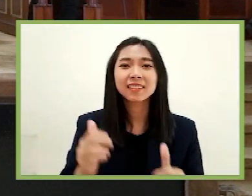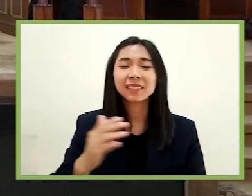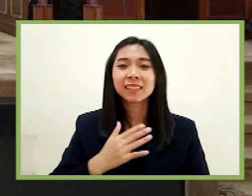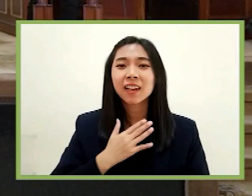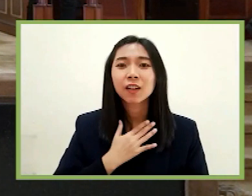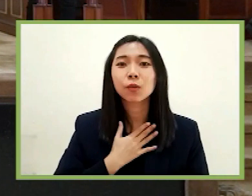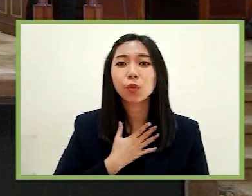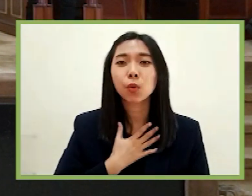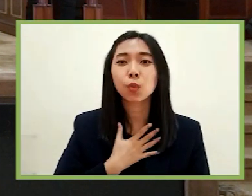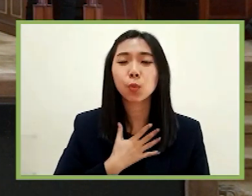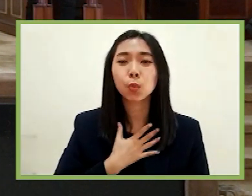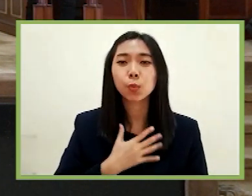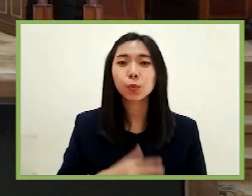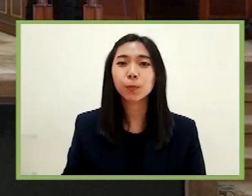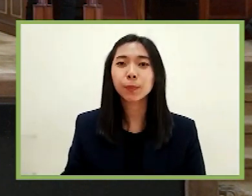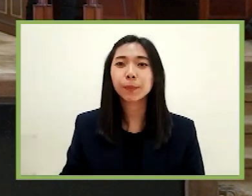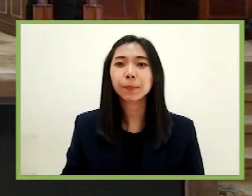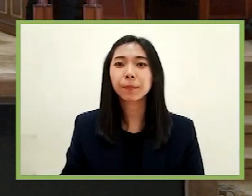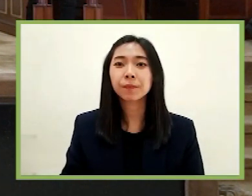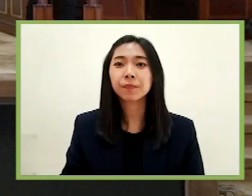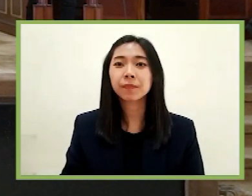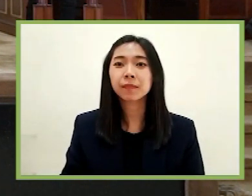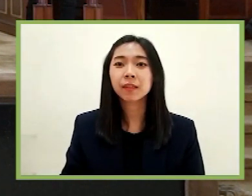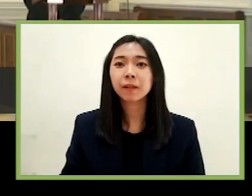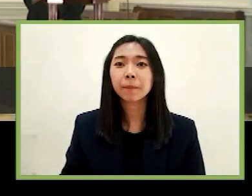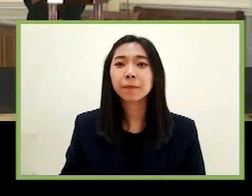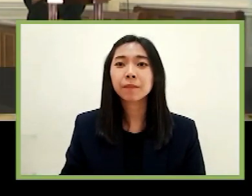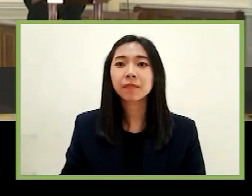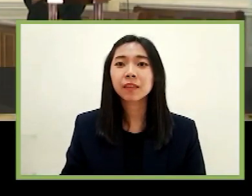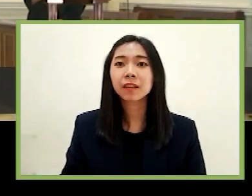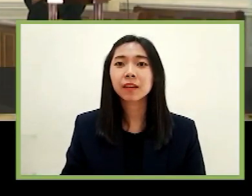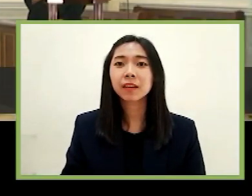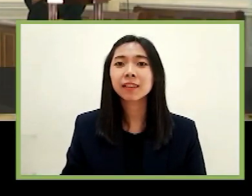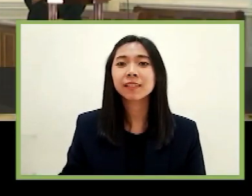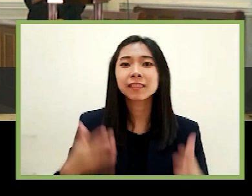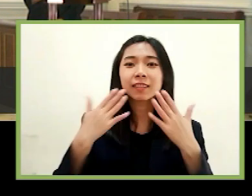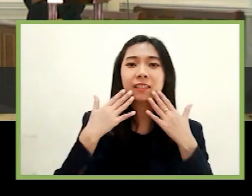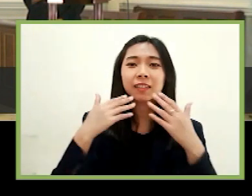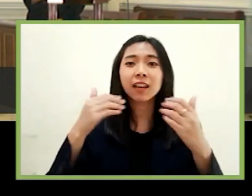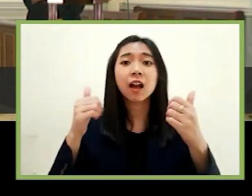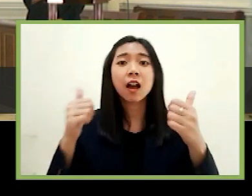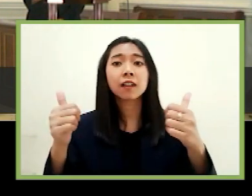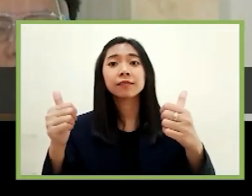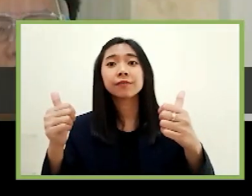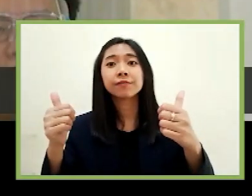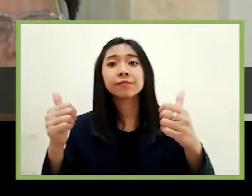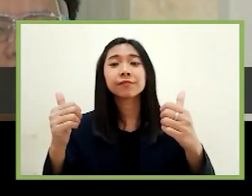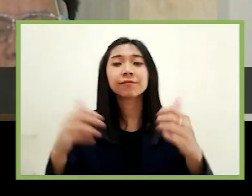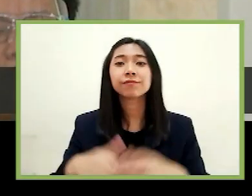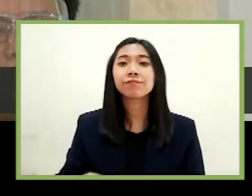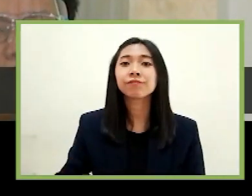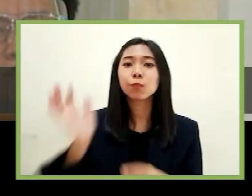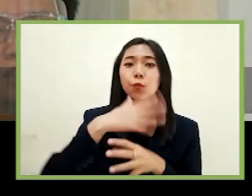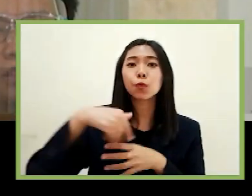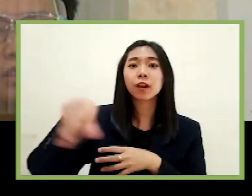mesrah takut kau bahagia kawan dan